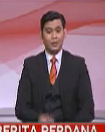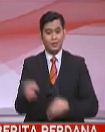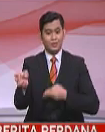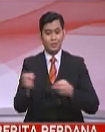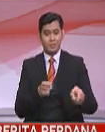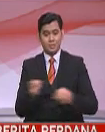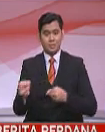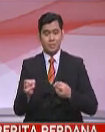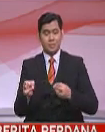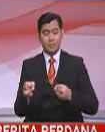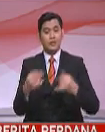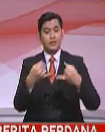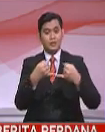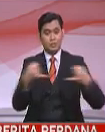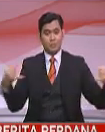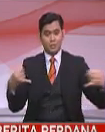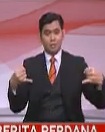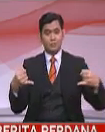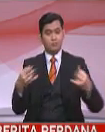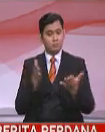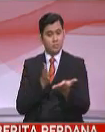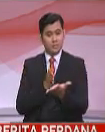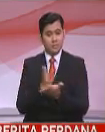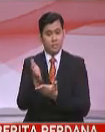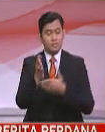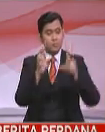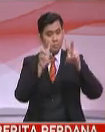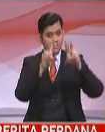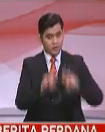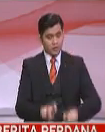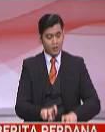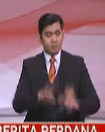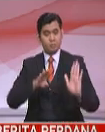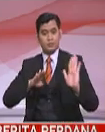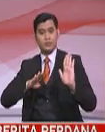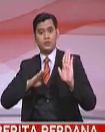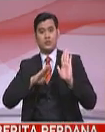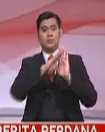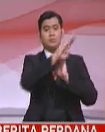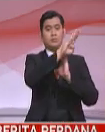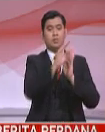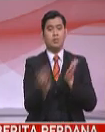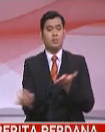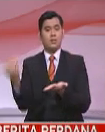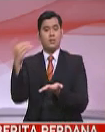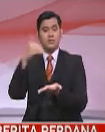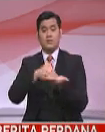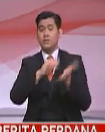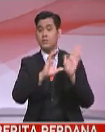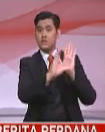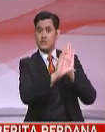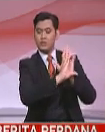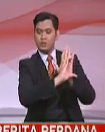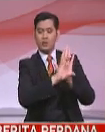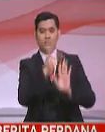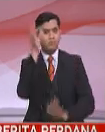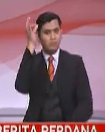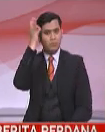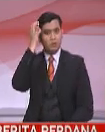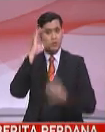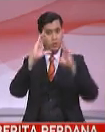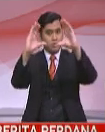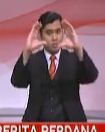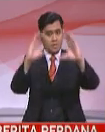Inisiatif atas talian terus diterokai dan diperkembangkan. Antaranya memikirkan